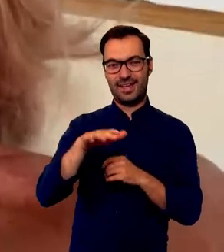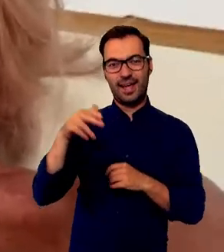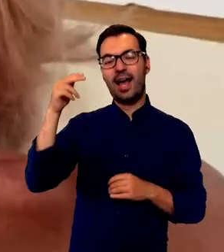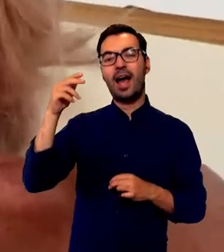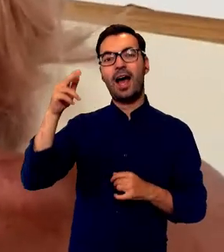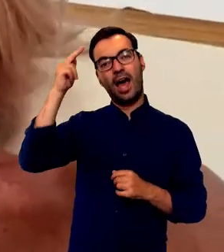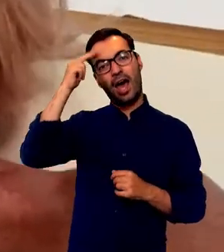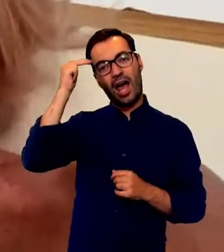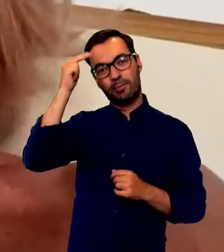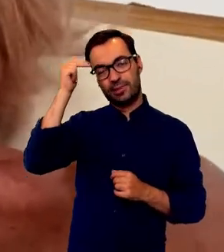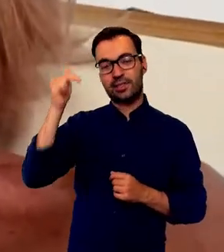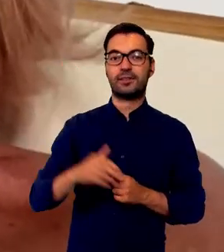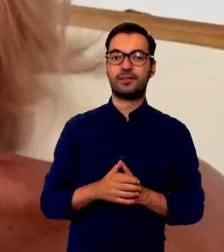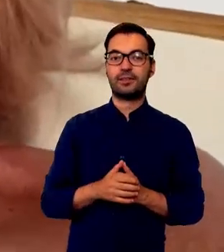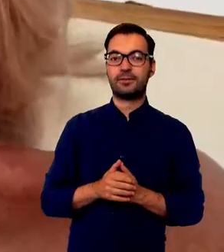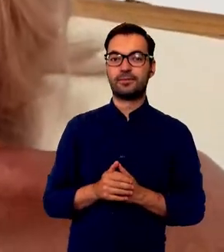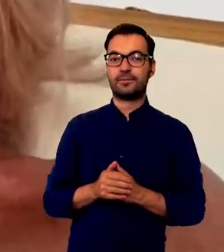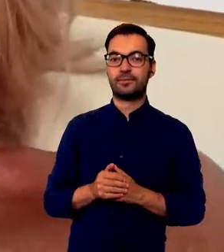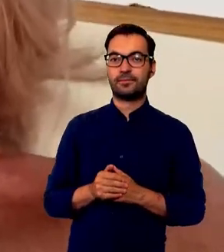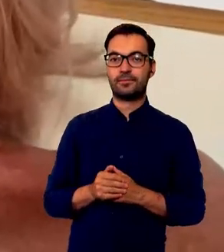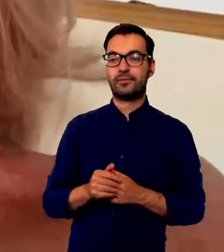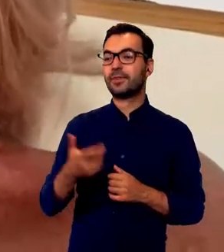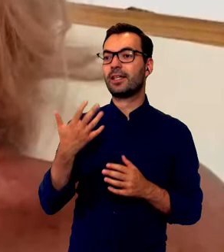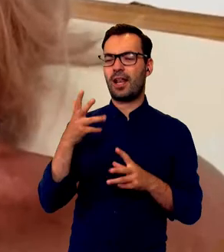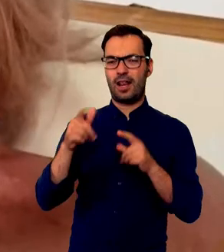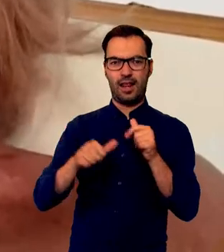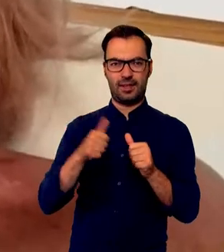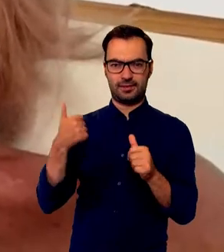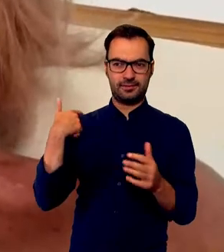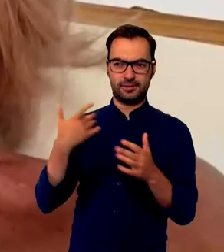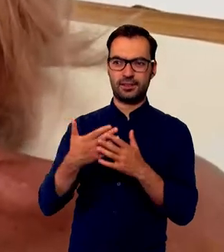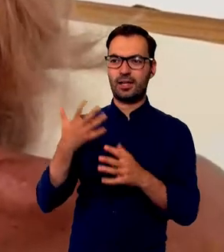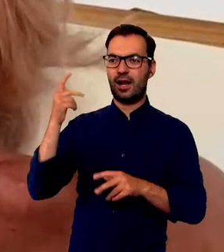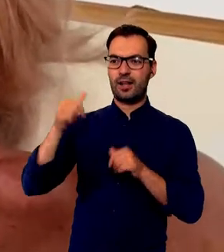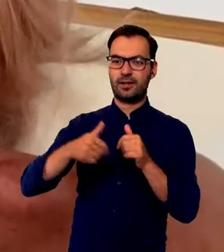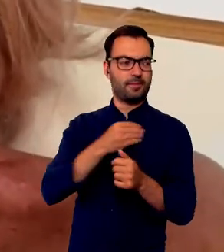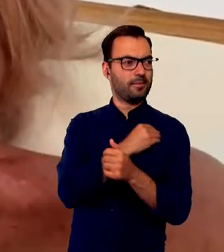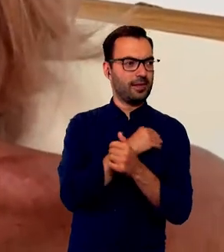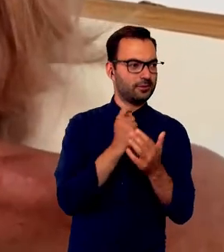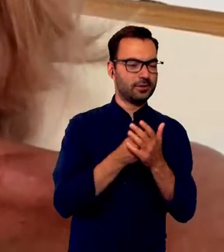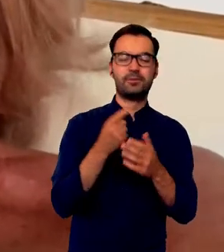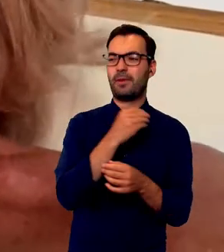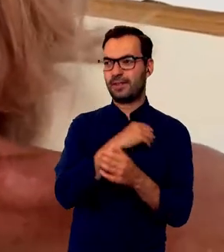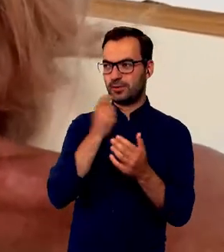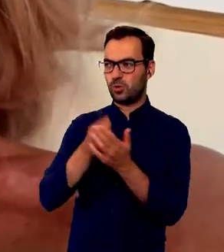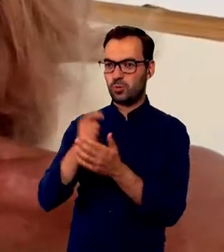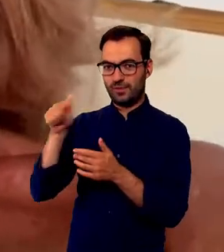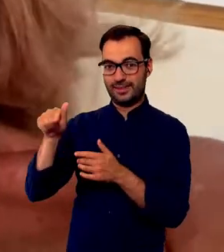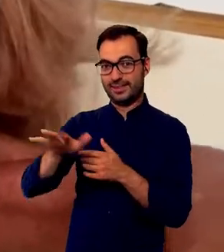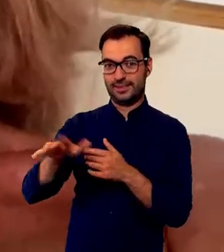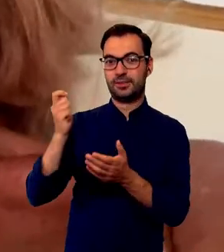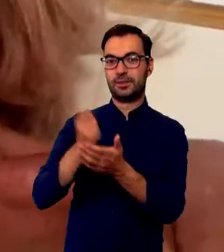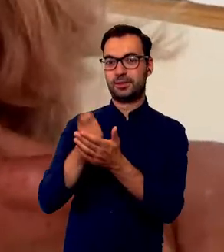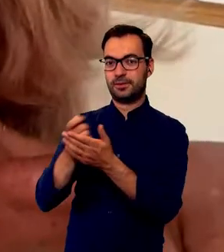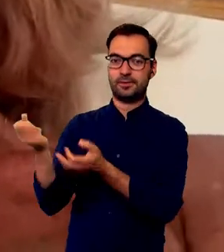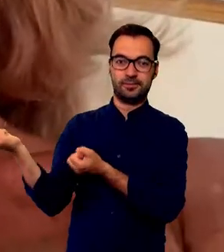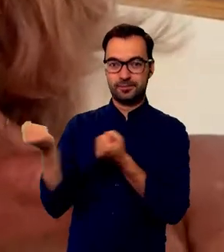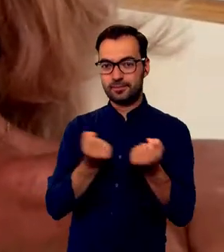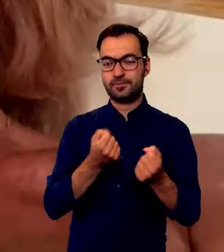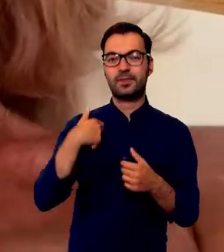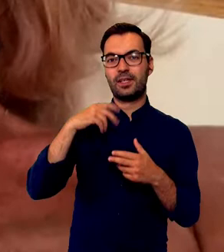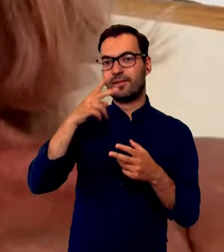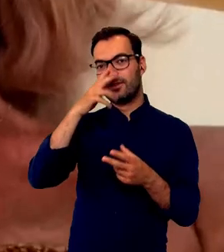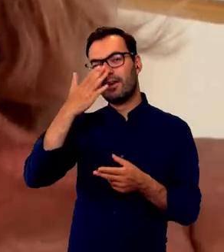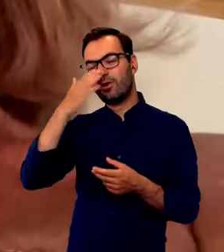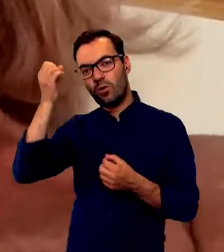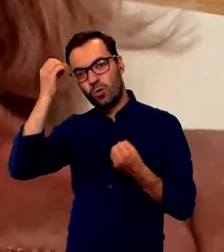Arabskimi, która ma lat kilkadziesiąt, ponieważ sprowadzałam stamtąd lata temu surowce, materiały. Sprowadzałam tkaniny, tak. Poznałam tą